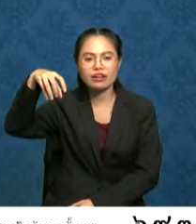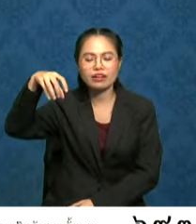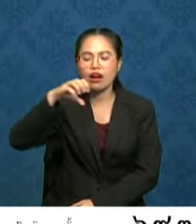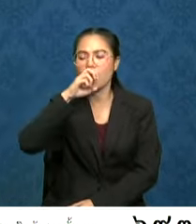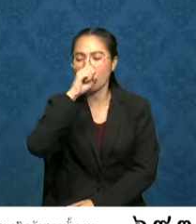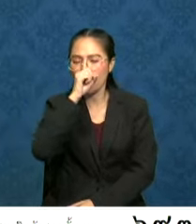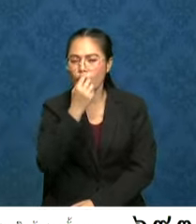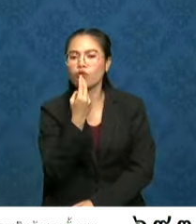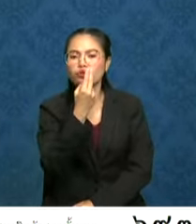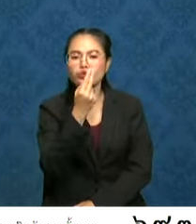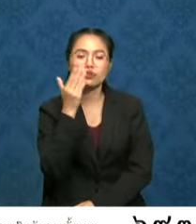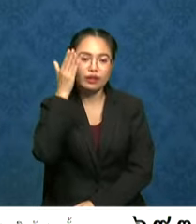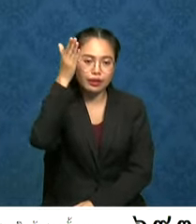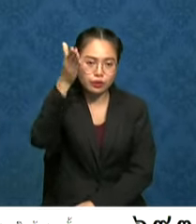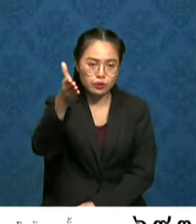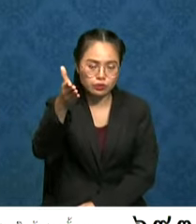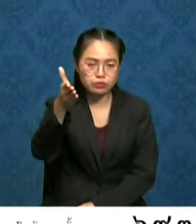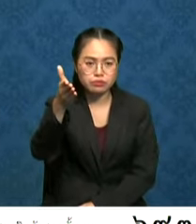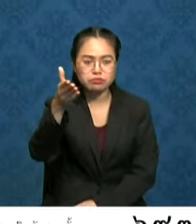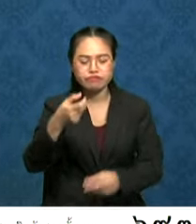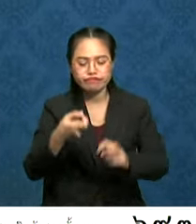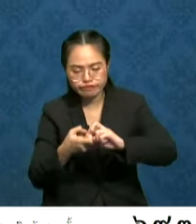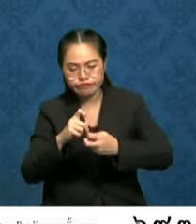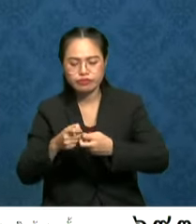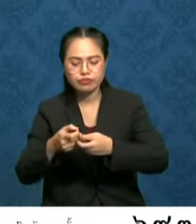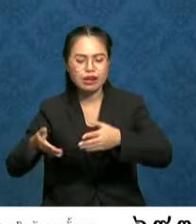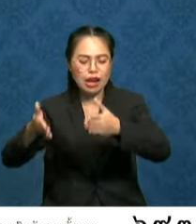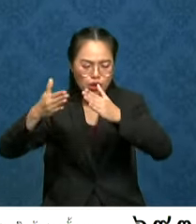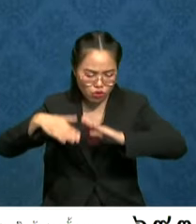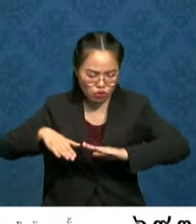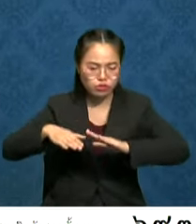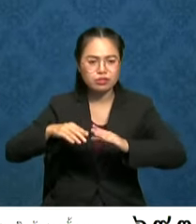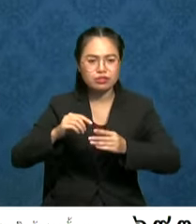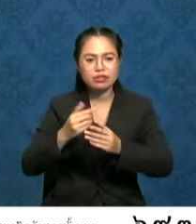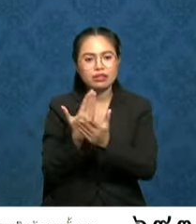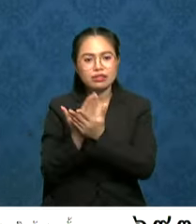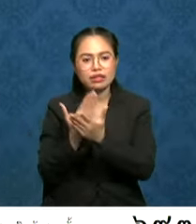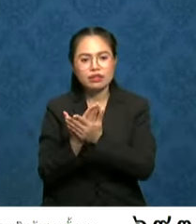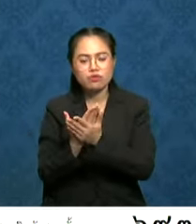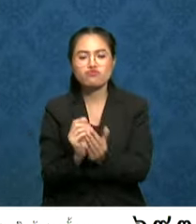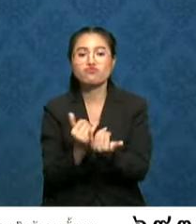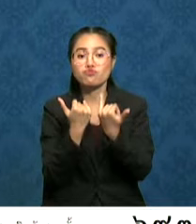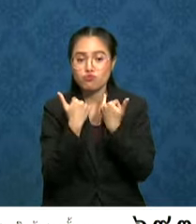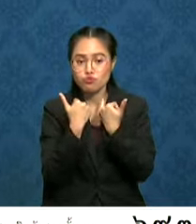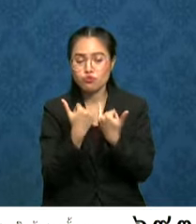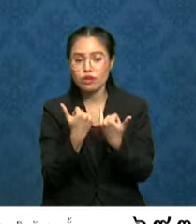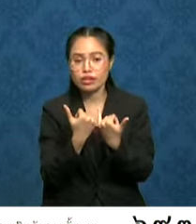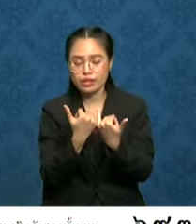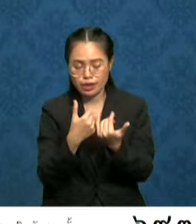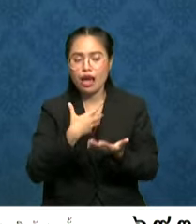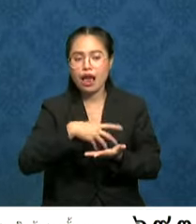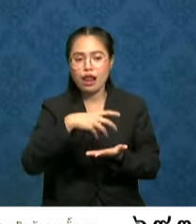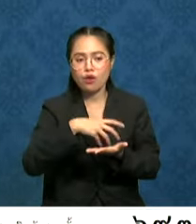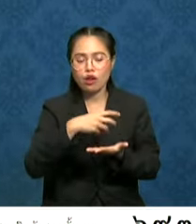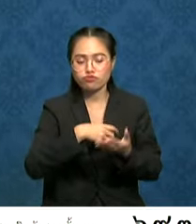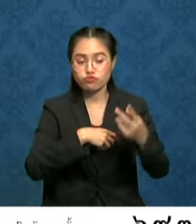อนาคตครับท่านประธานยิ่งสิ้นหวังกับการลดต้นทุนพลังงานที่วันนี้ผมมีต้นทุน 2ด้านจะมานำเสนอให้ทุก